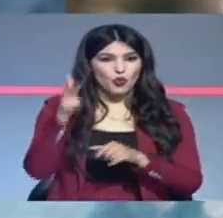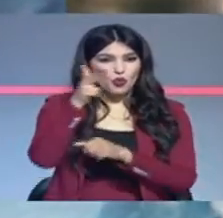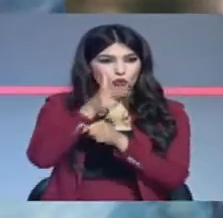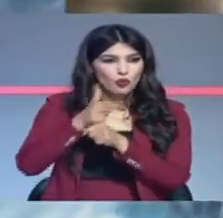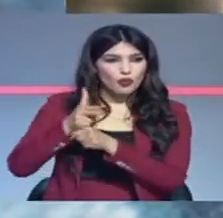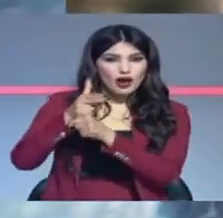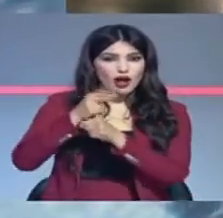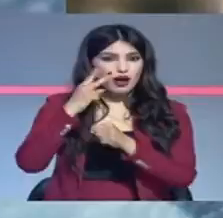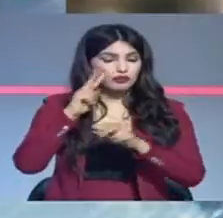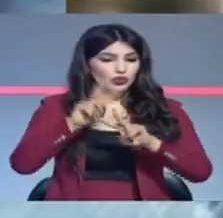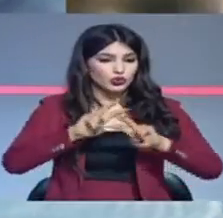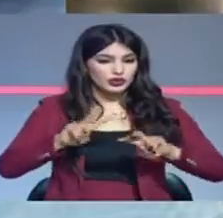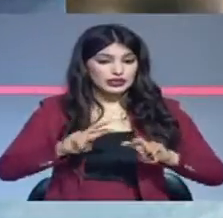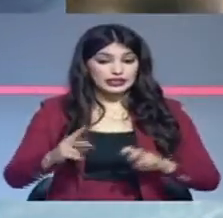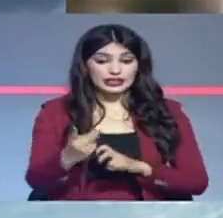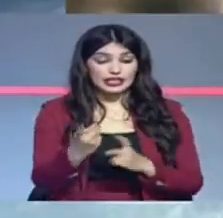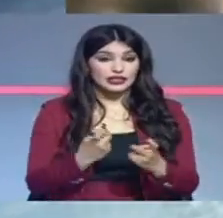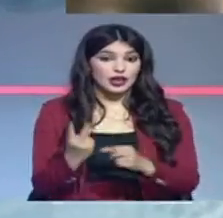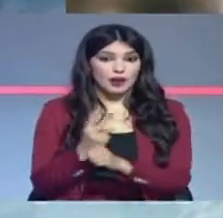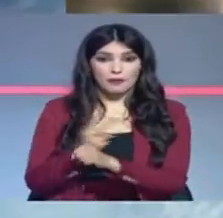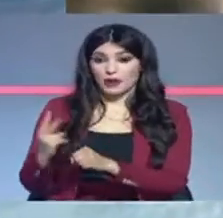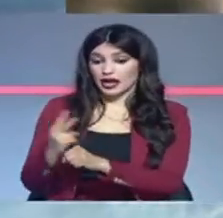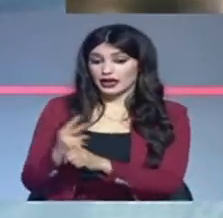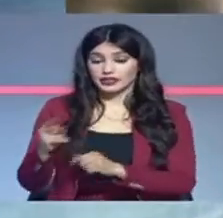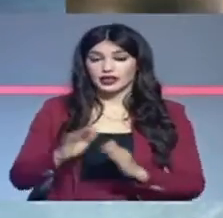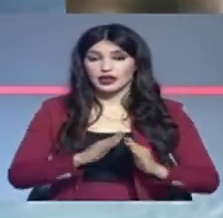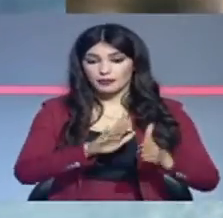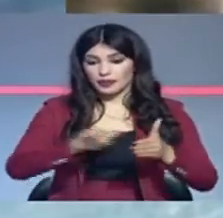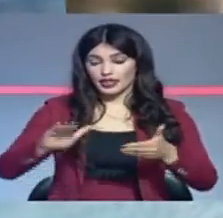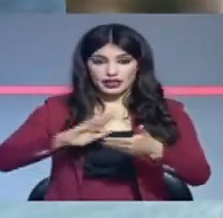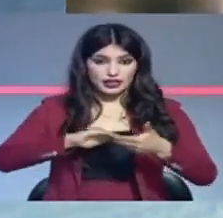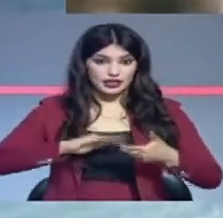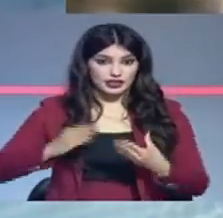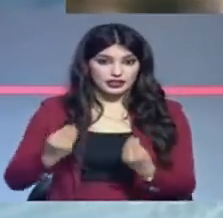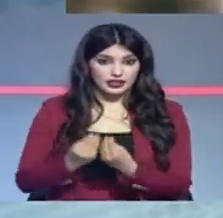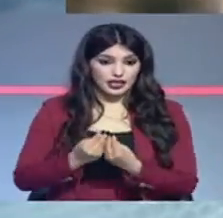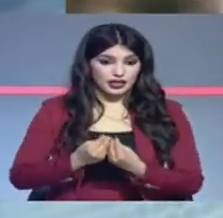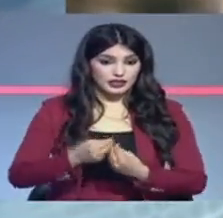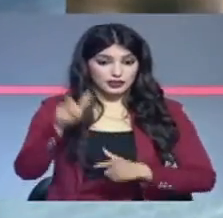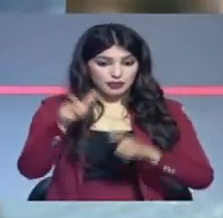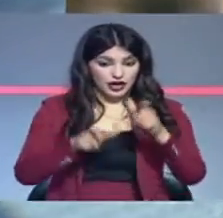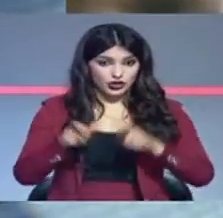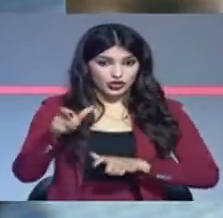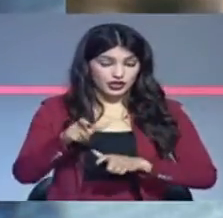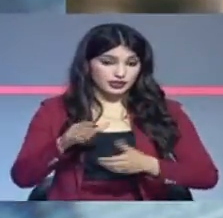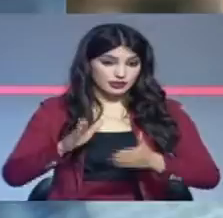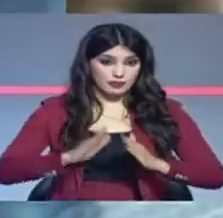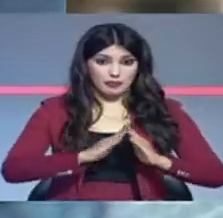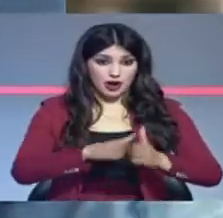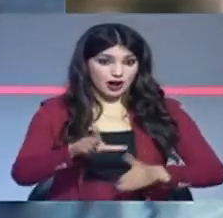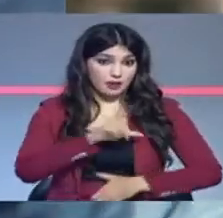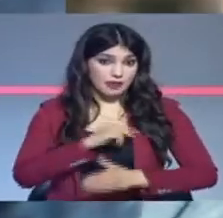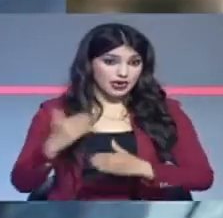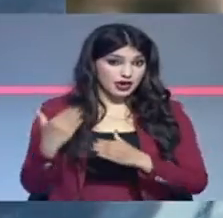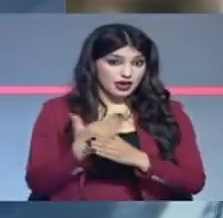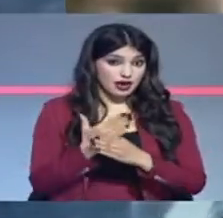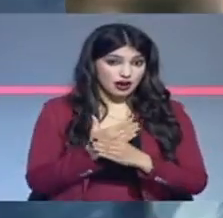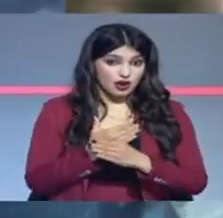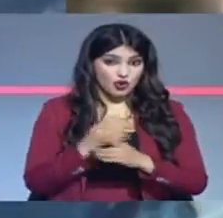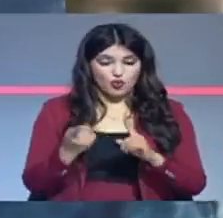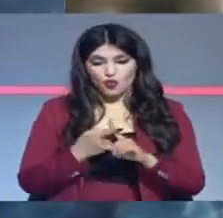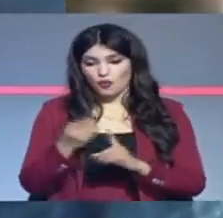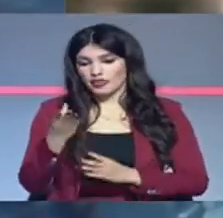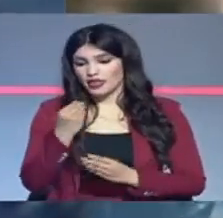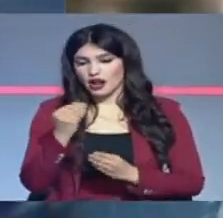اللي تقوم براس جميع الاجرام البحريه ولكم التوفيق في حديثنا البريه اللي تقوم بتدخل سواء كانوا محتجزين او